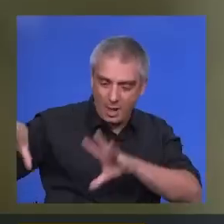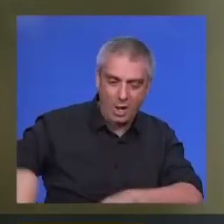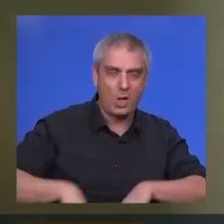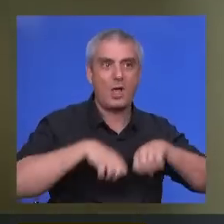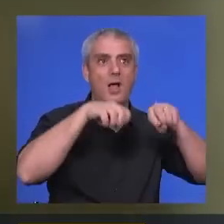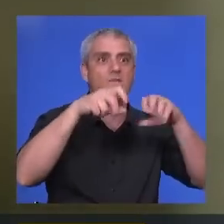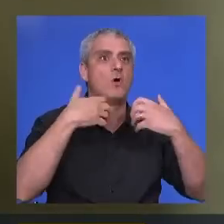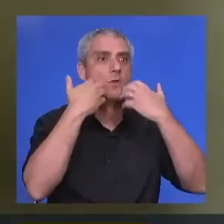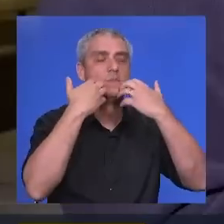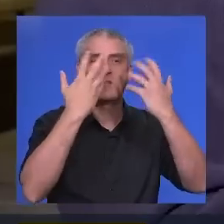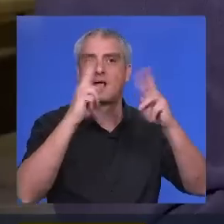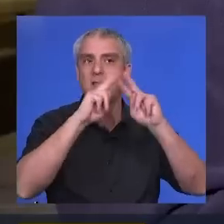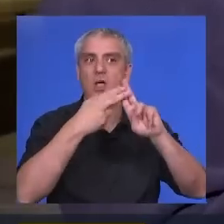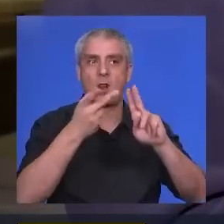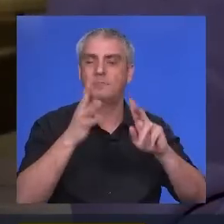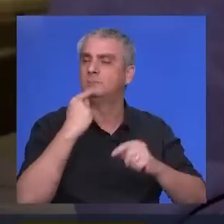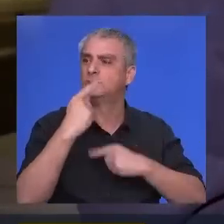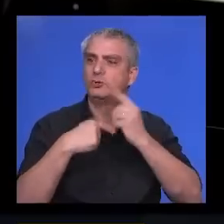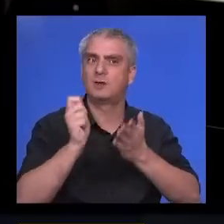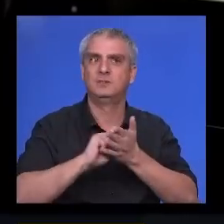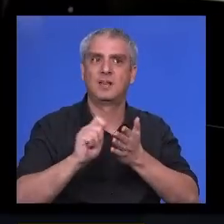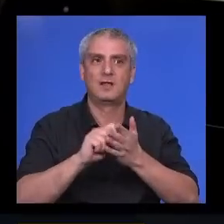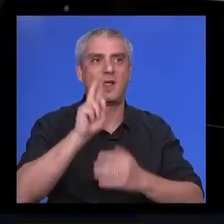את העולם הזה. באיזה שנה זה נכתב? 2300 שנה.